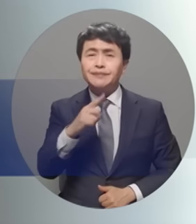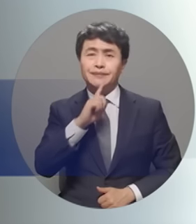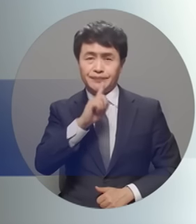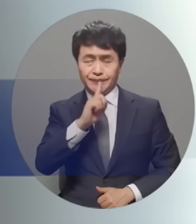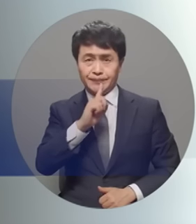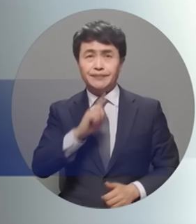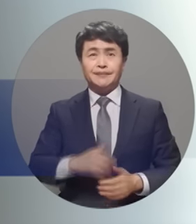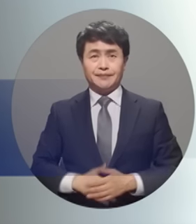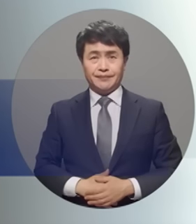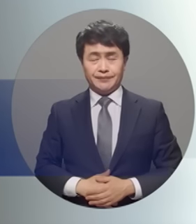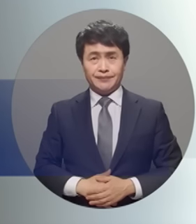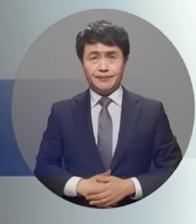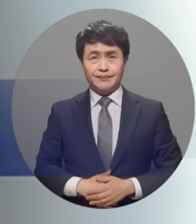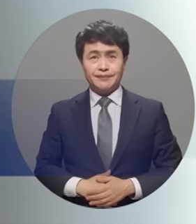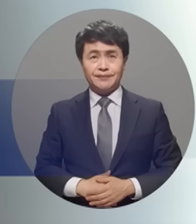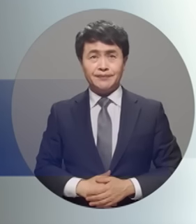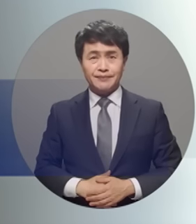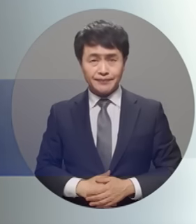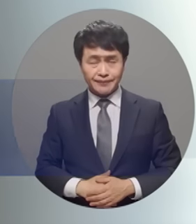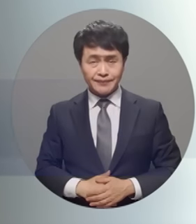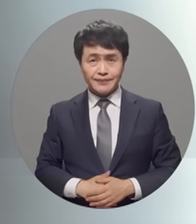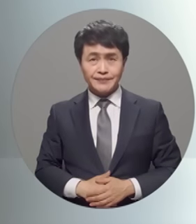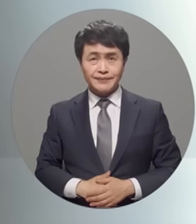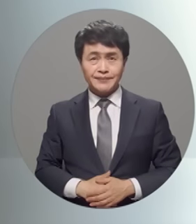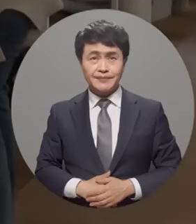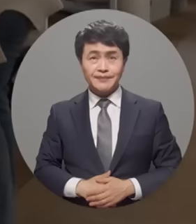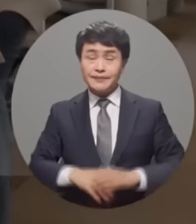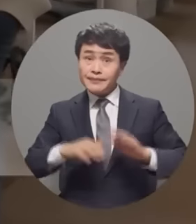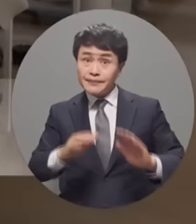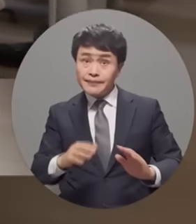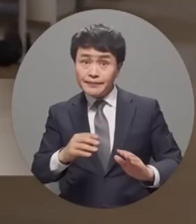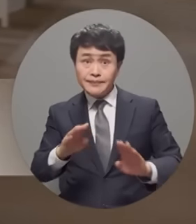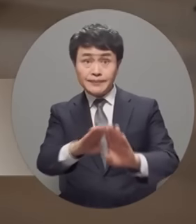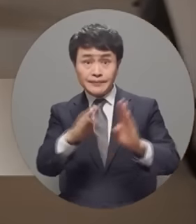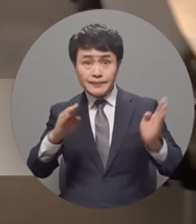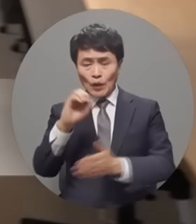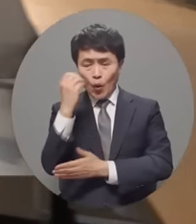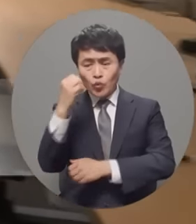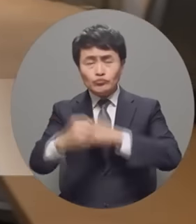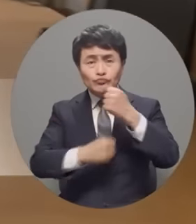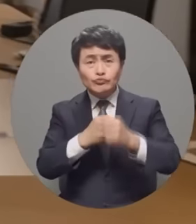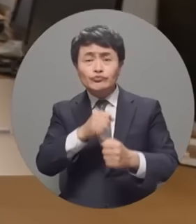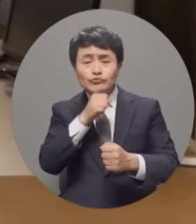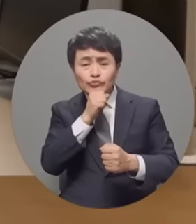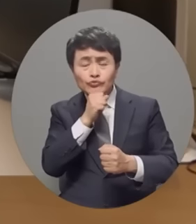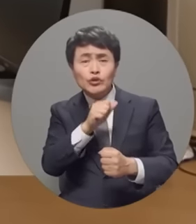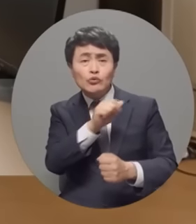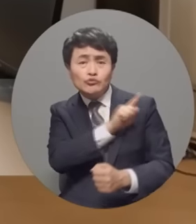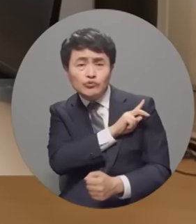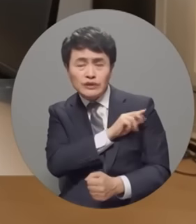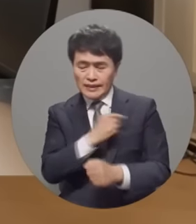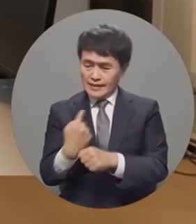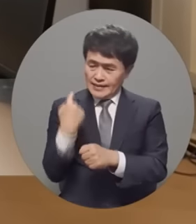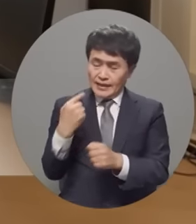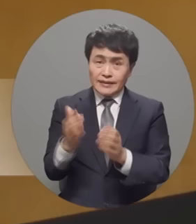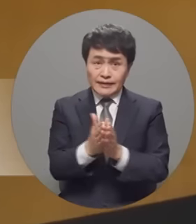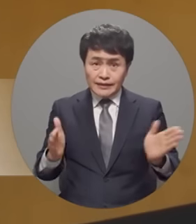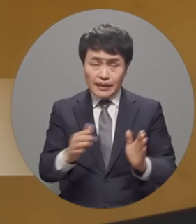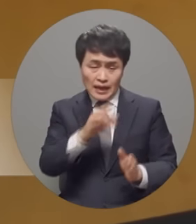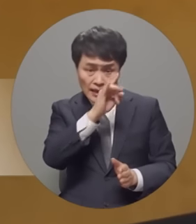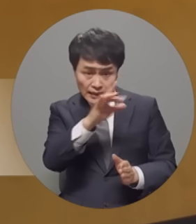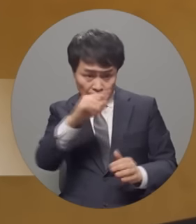by the predecessors. 이번에 공개된 언론 자유 지수와 순위는 작년에 진행된 각국의